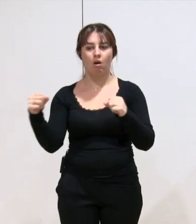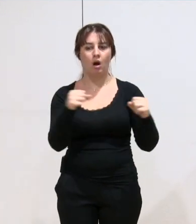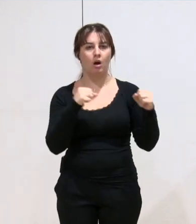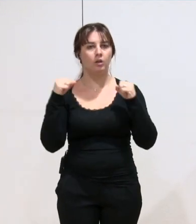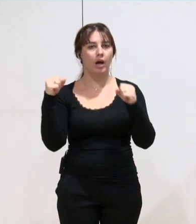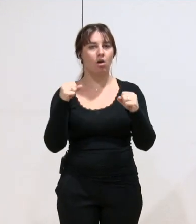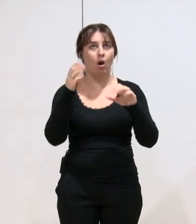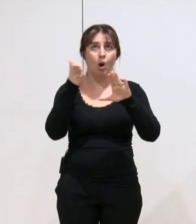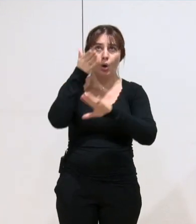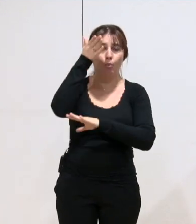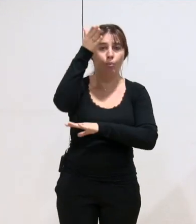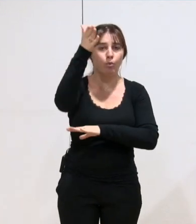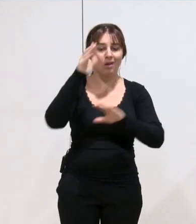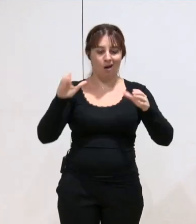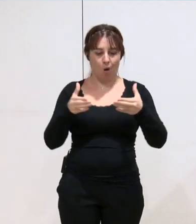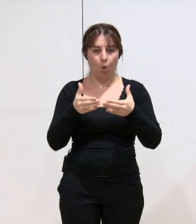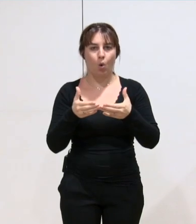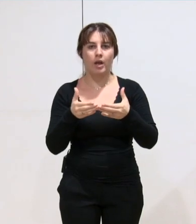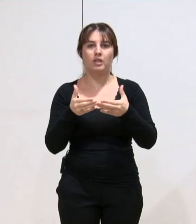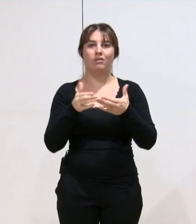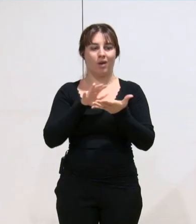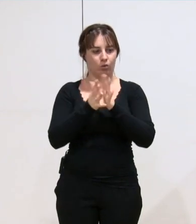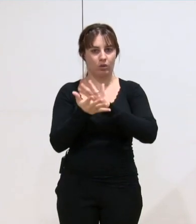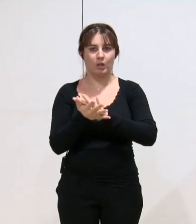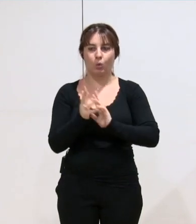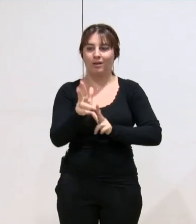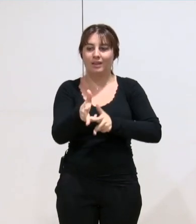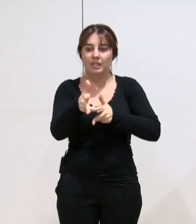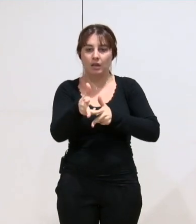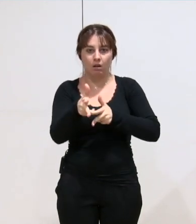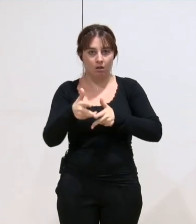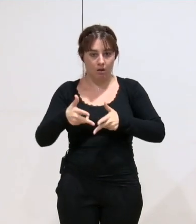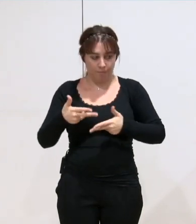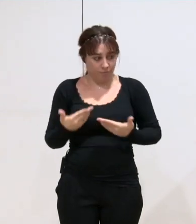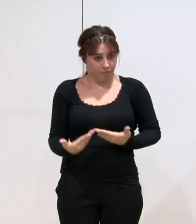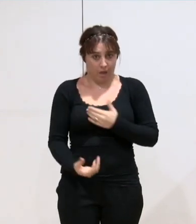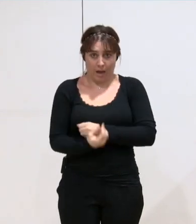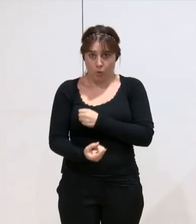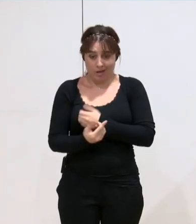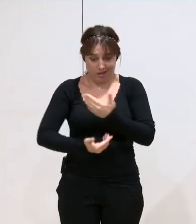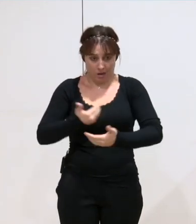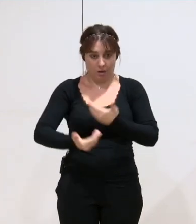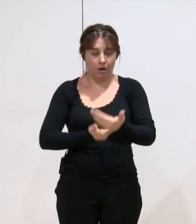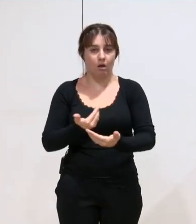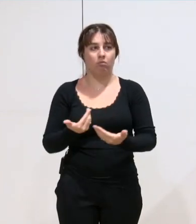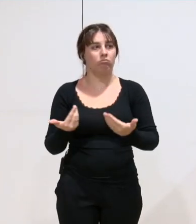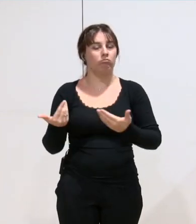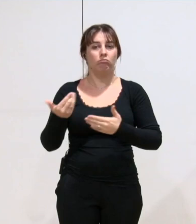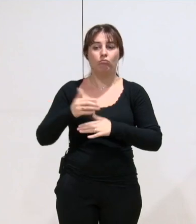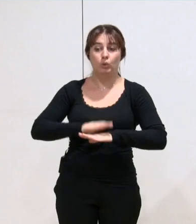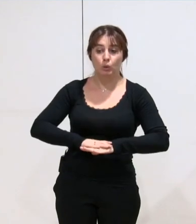du devenir du collectif Tricycle soit un sujet d'actualité. Et au fond, qui